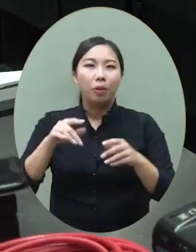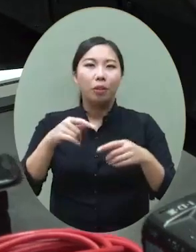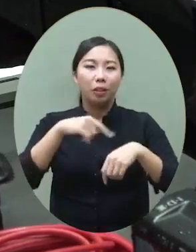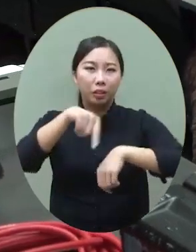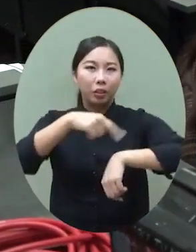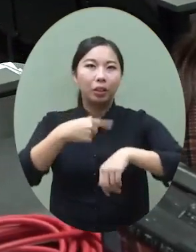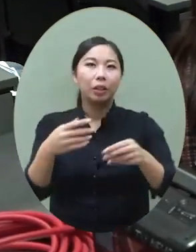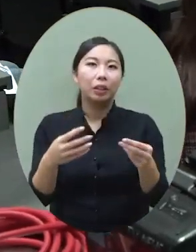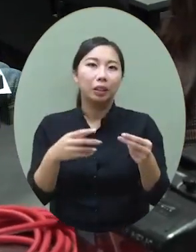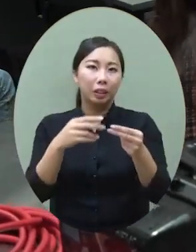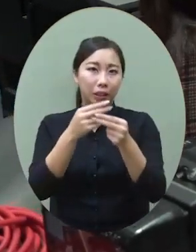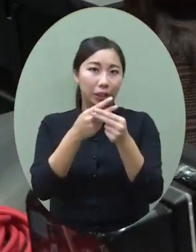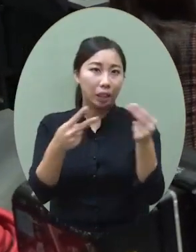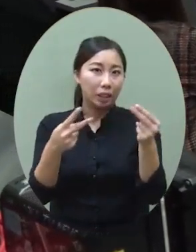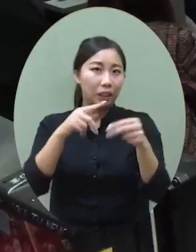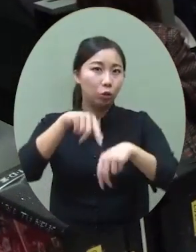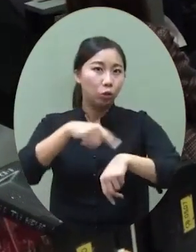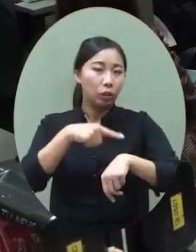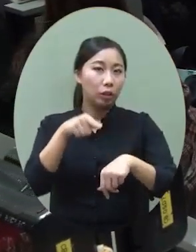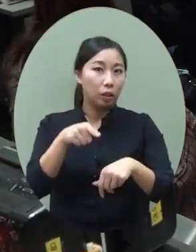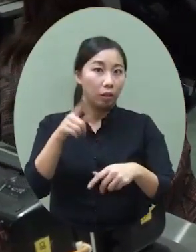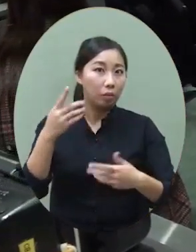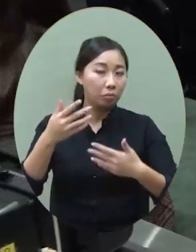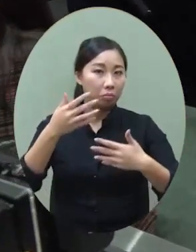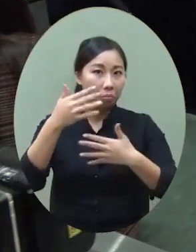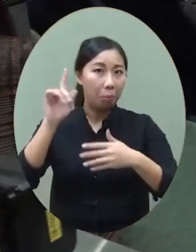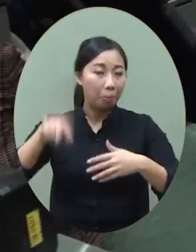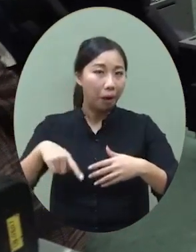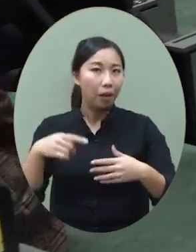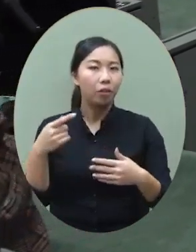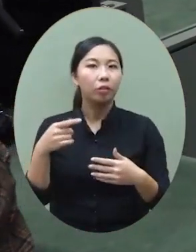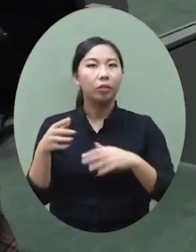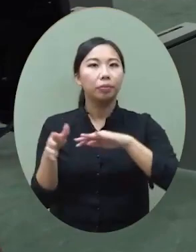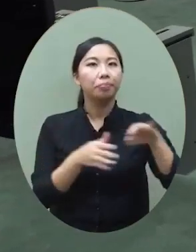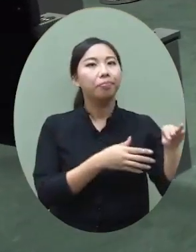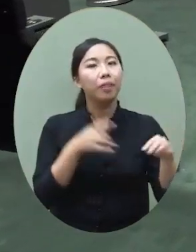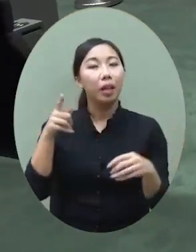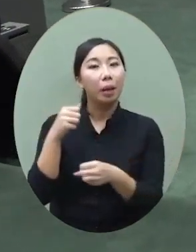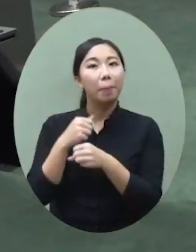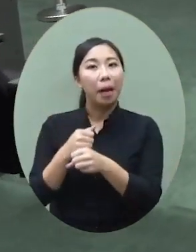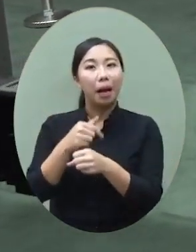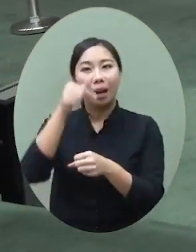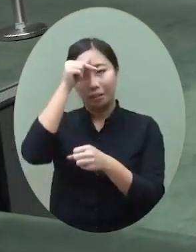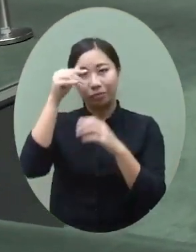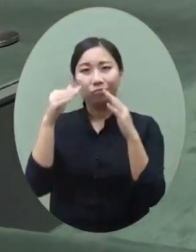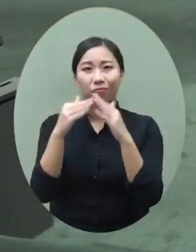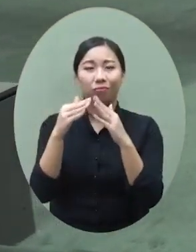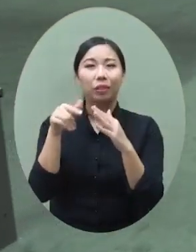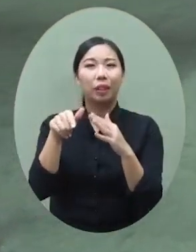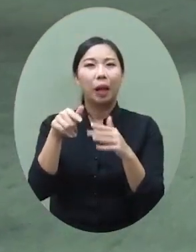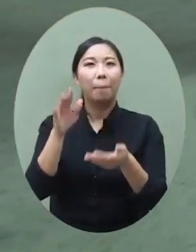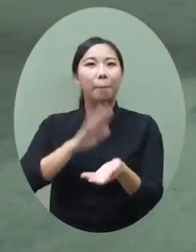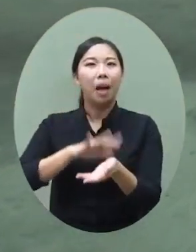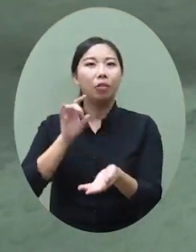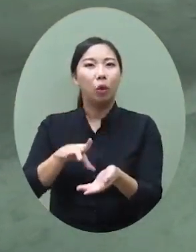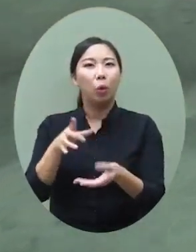去實施啦？同埋想問一下今日有冇一啲馬加烈醫院嗰個病毒群組嘅即係新增個案啦？